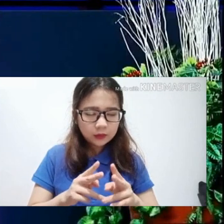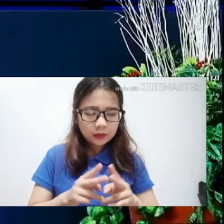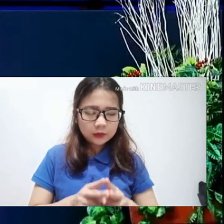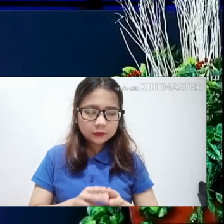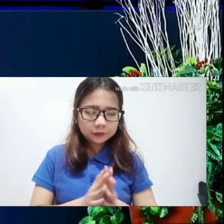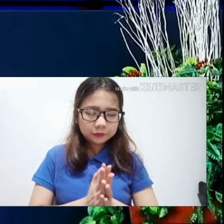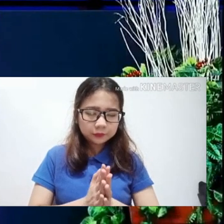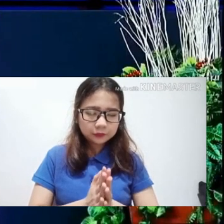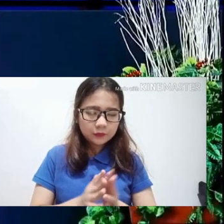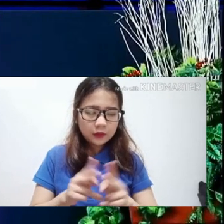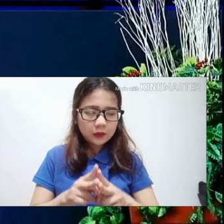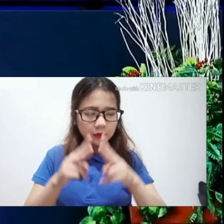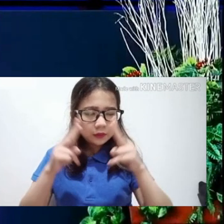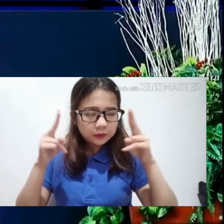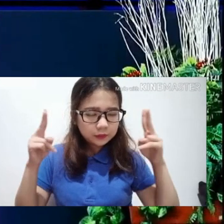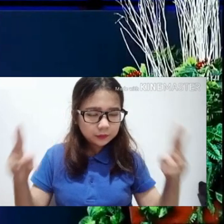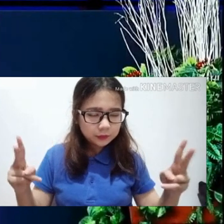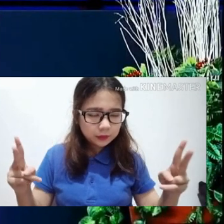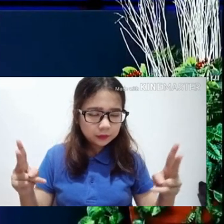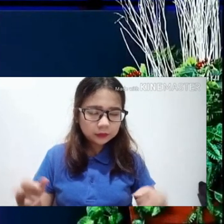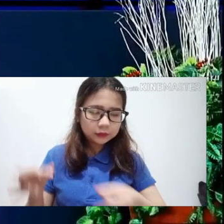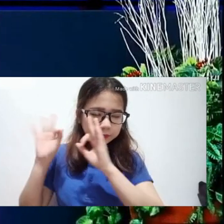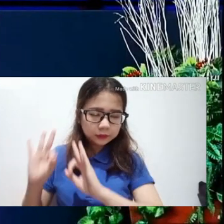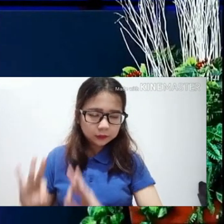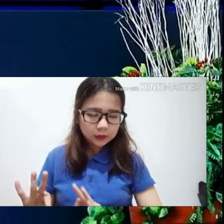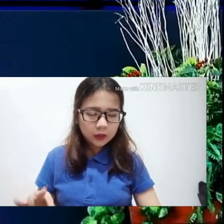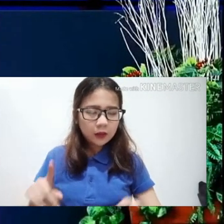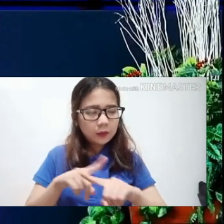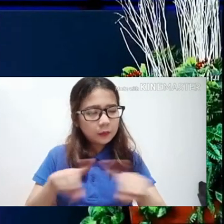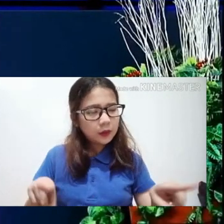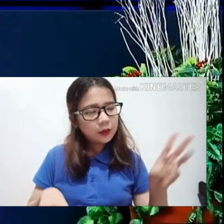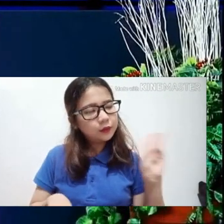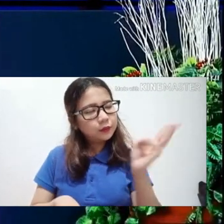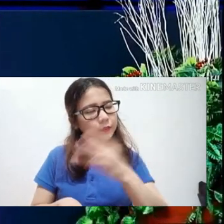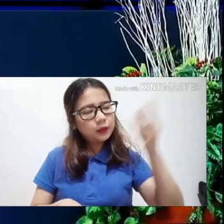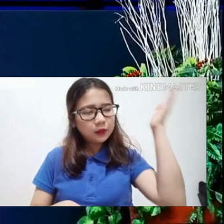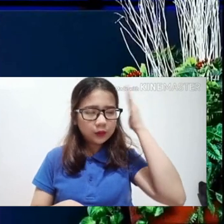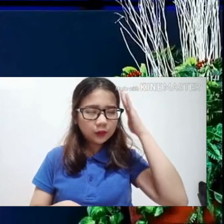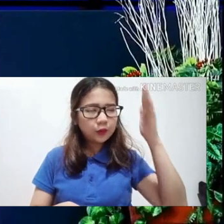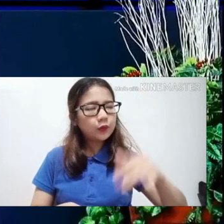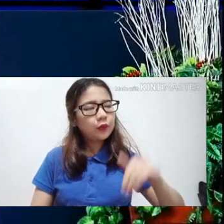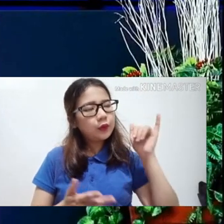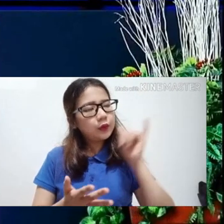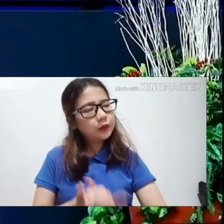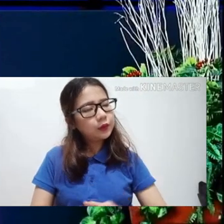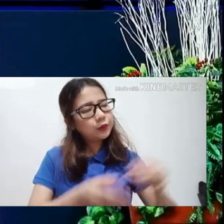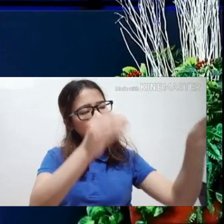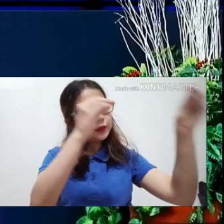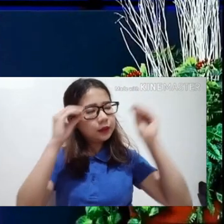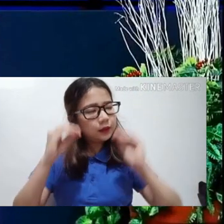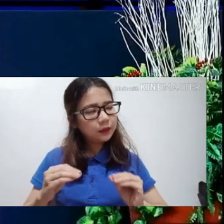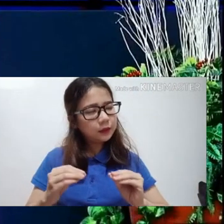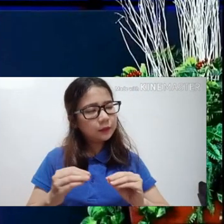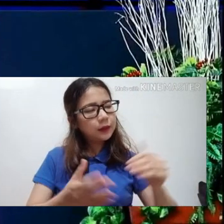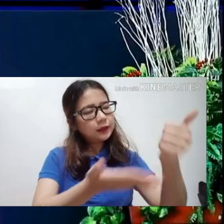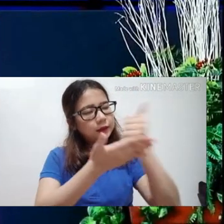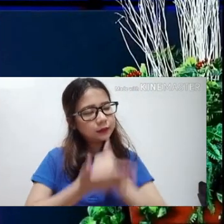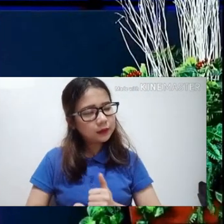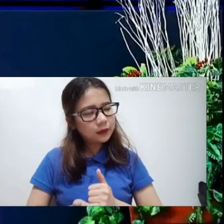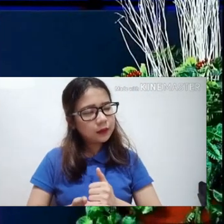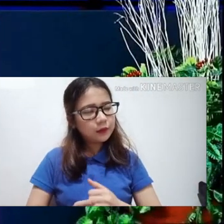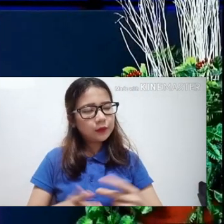ang dinudulot nito. Kaya alam namin, O Diyos, na ang tulong at kaligtasan ay manggagaling sa inyo dahil kayo ang Diyos na